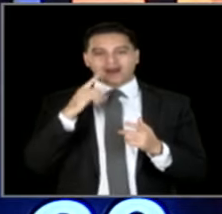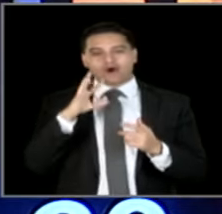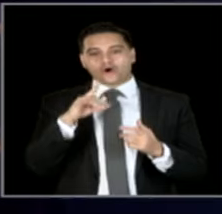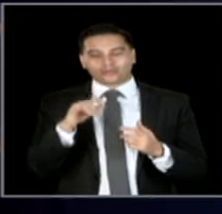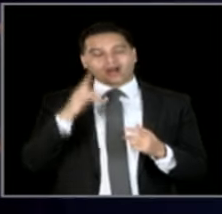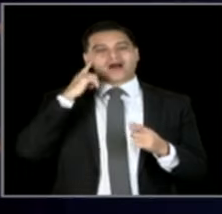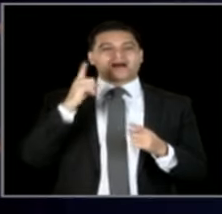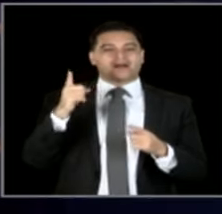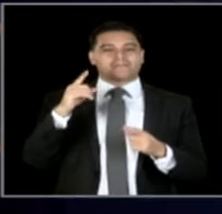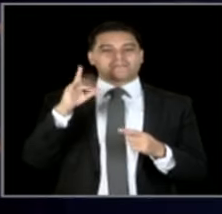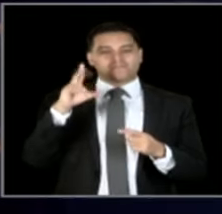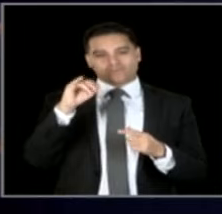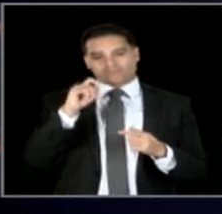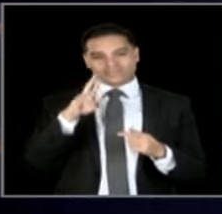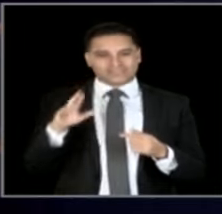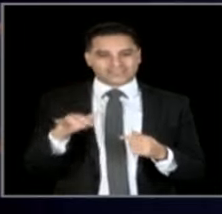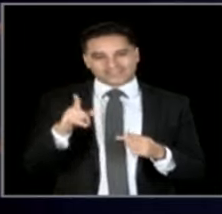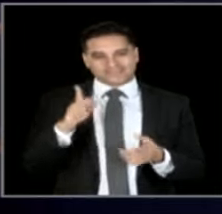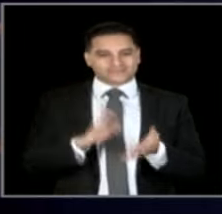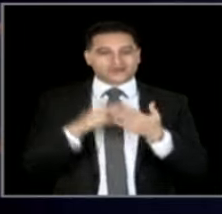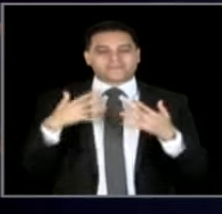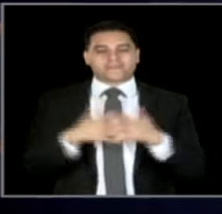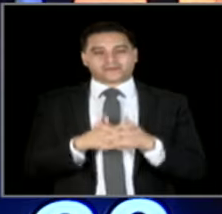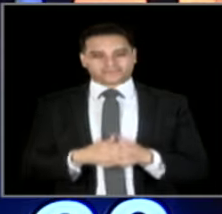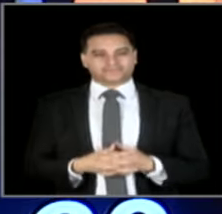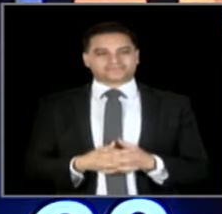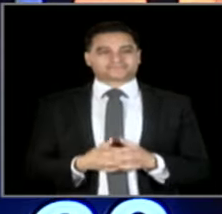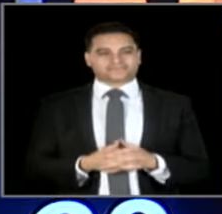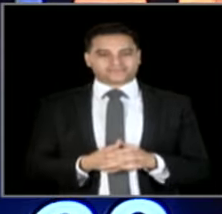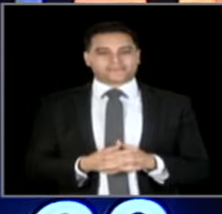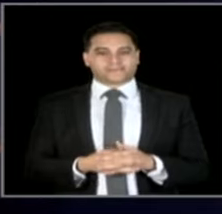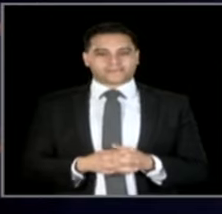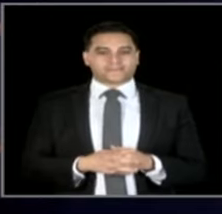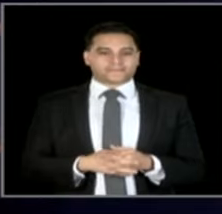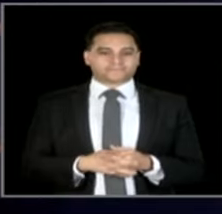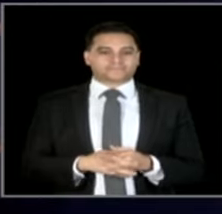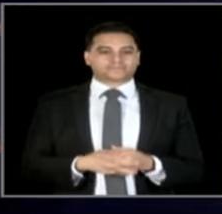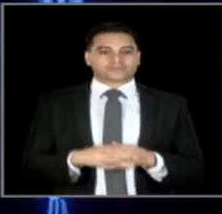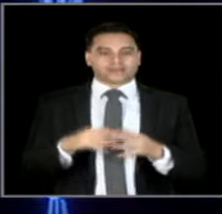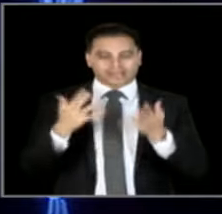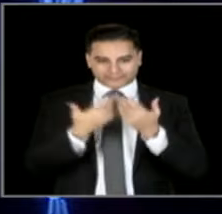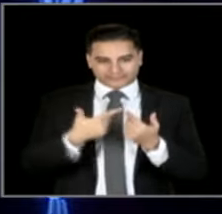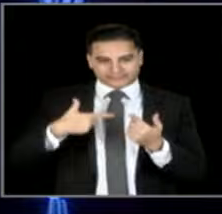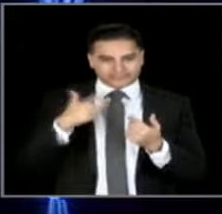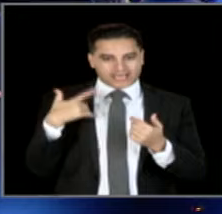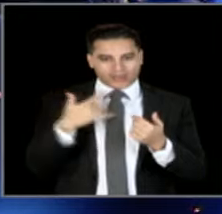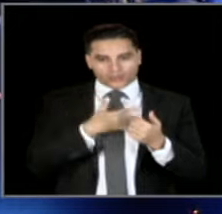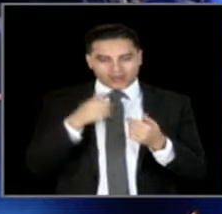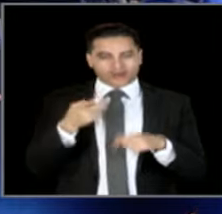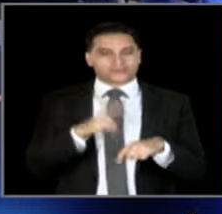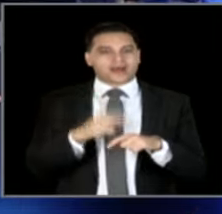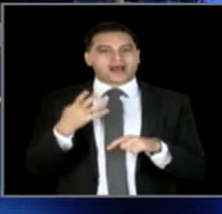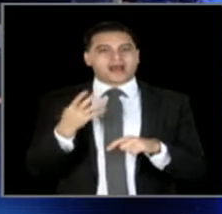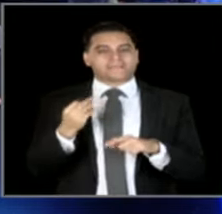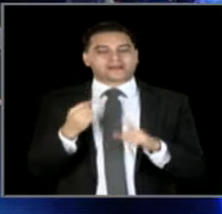هو. تمام. يعني أنتوا كملتوا الإجابة مع بعض. برافو عليك. 60 جامعة حلوان، 40